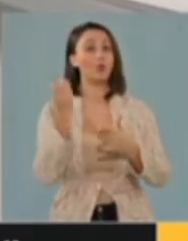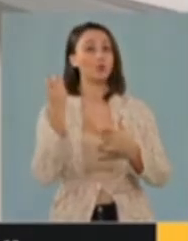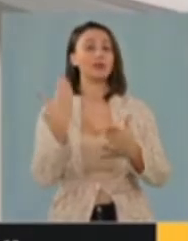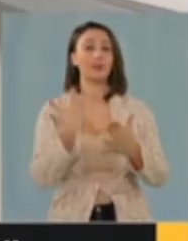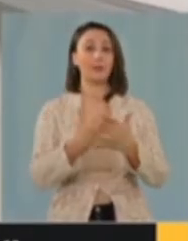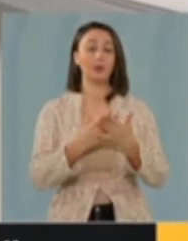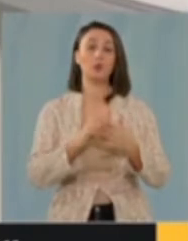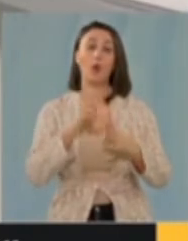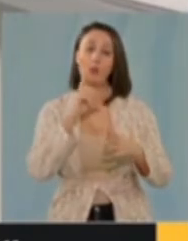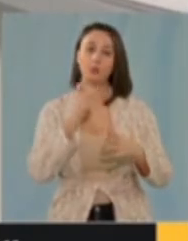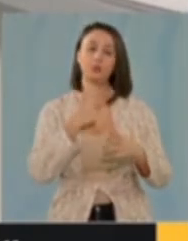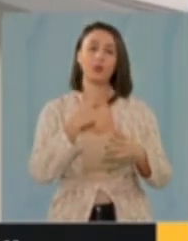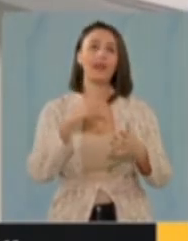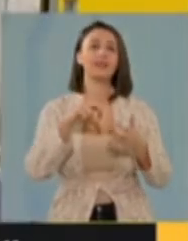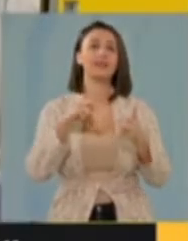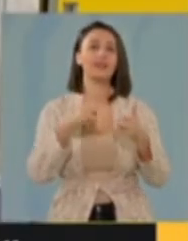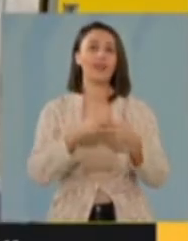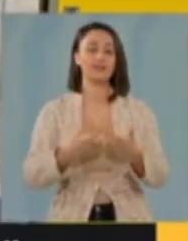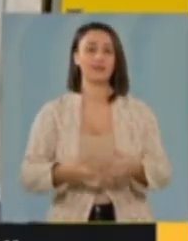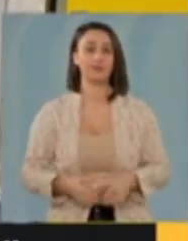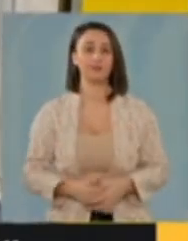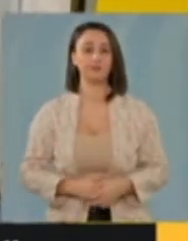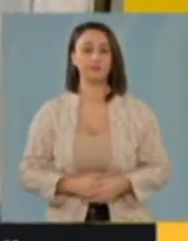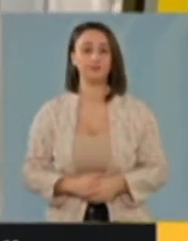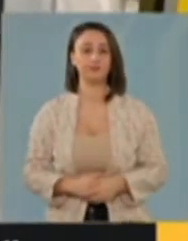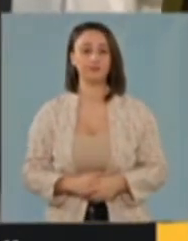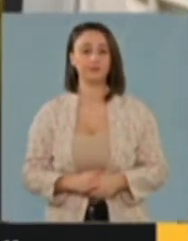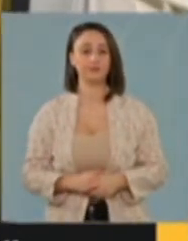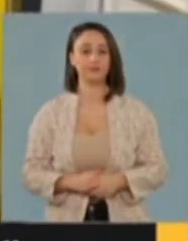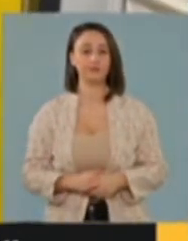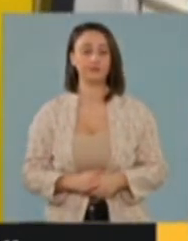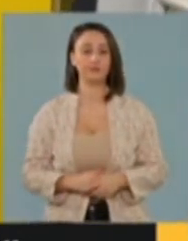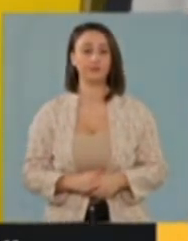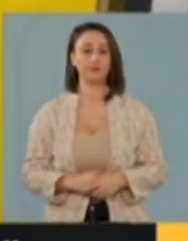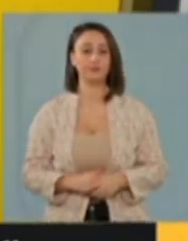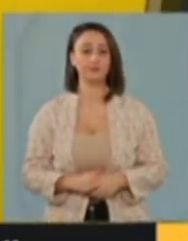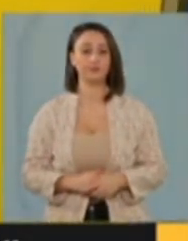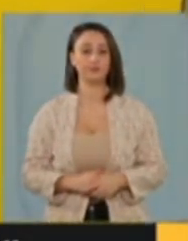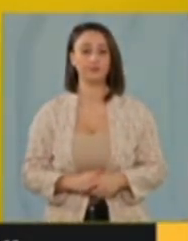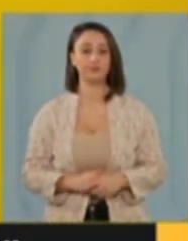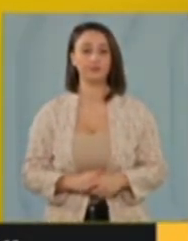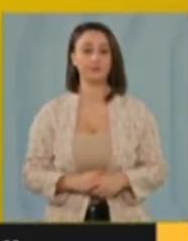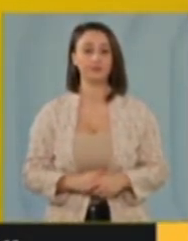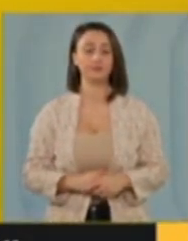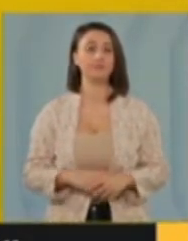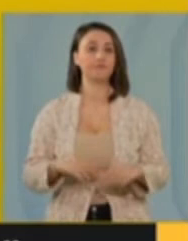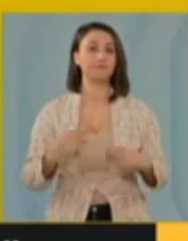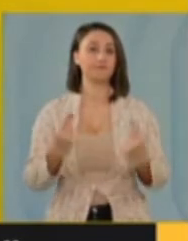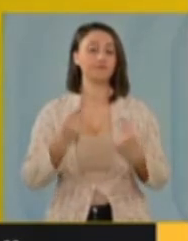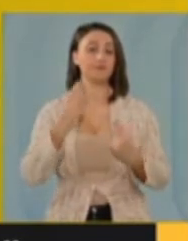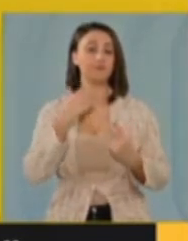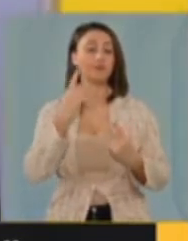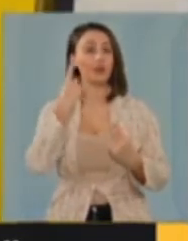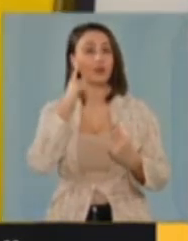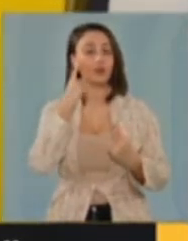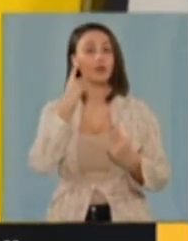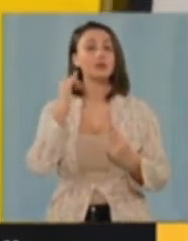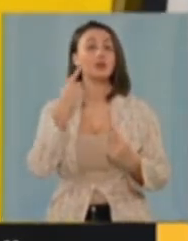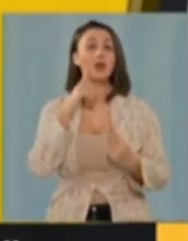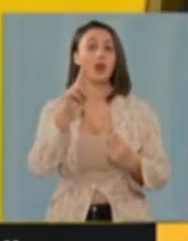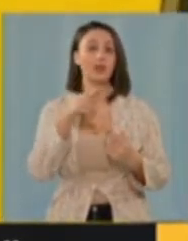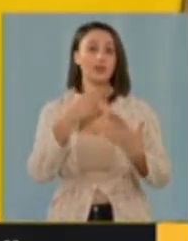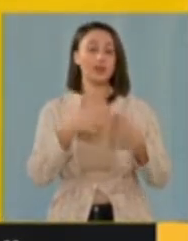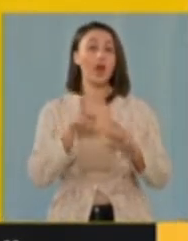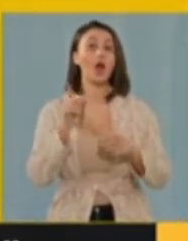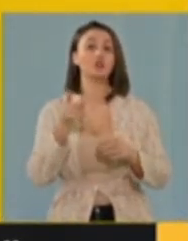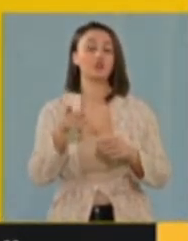a reuși să facem față acestor solicitări. Deci, în câteva zile luați în calcul